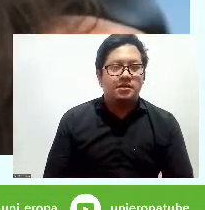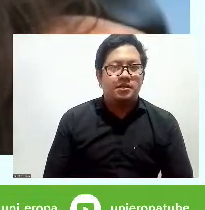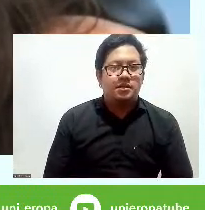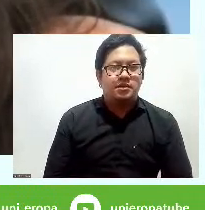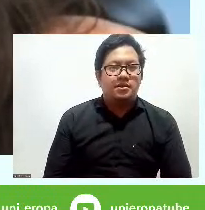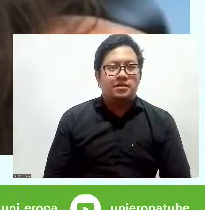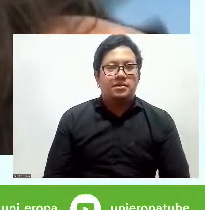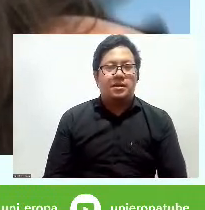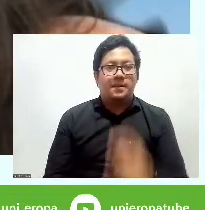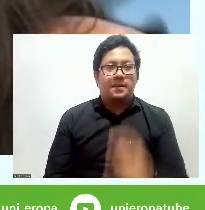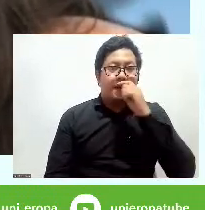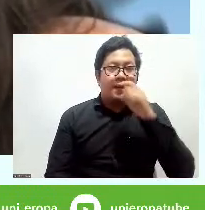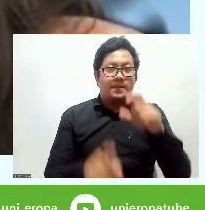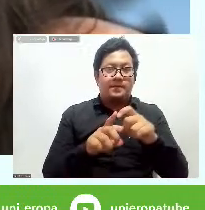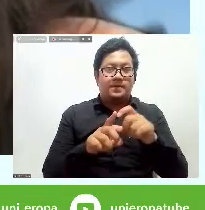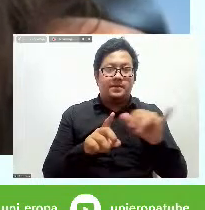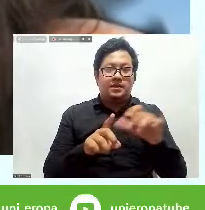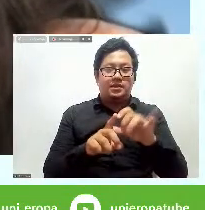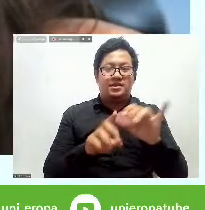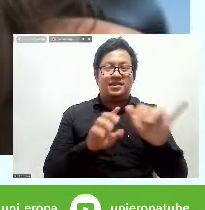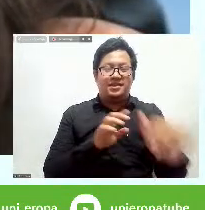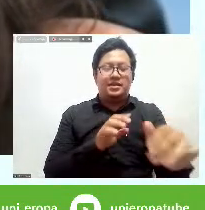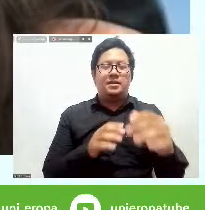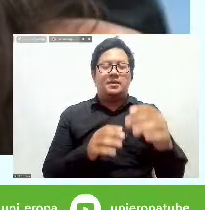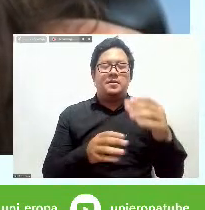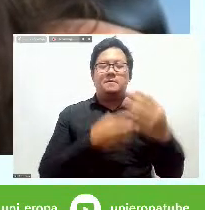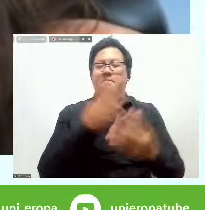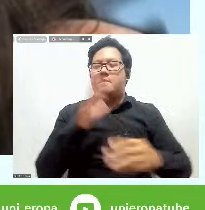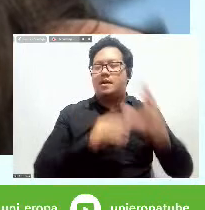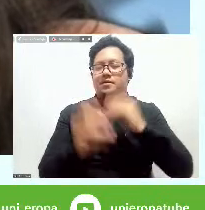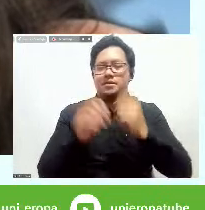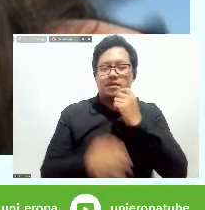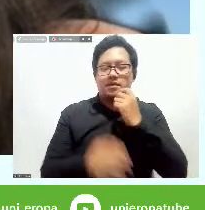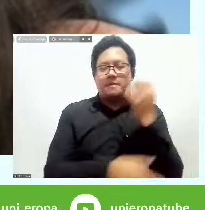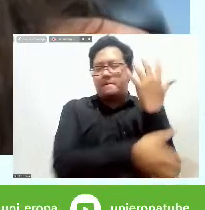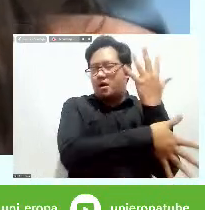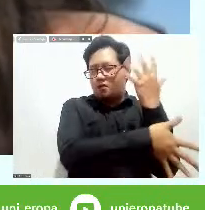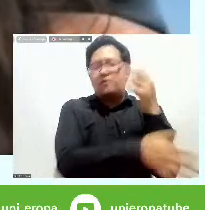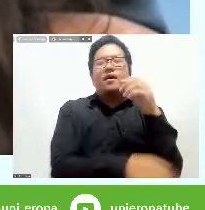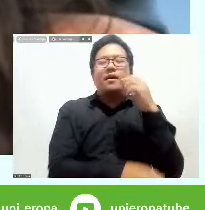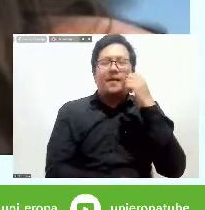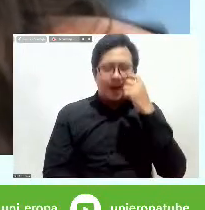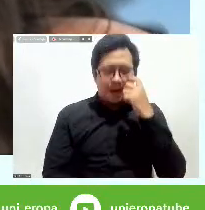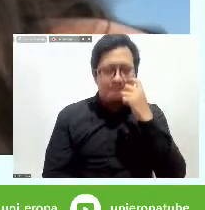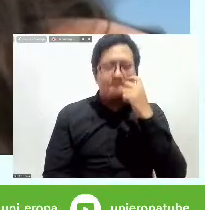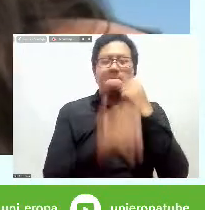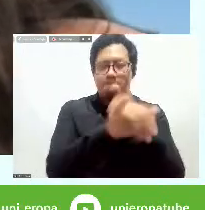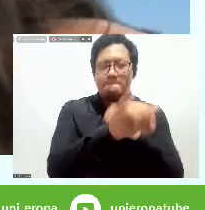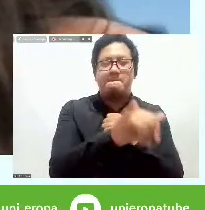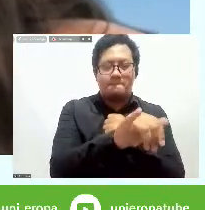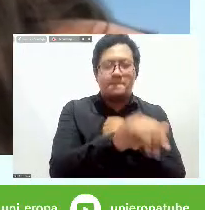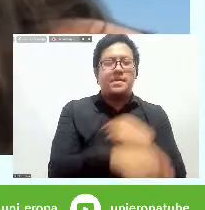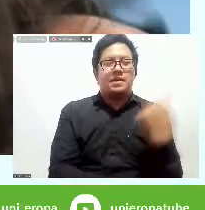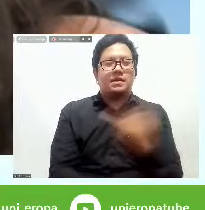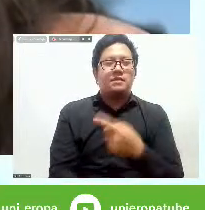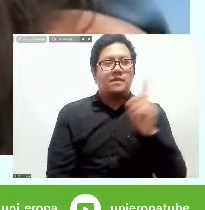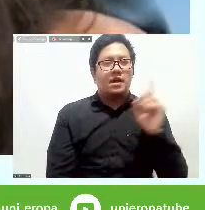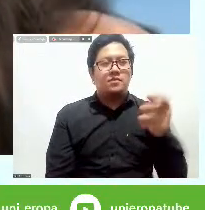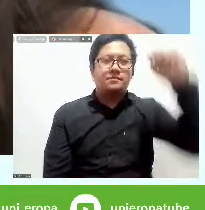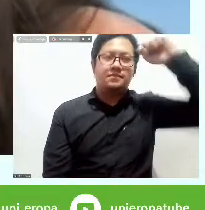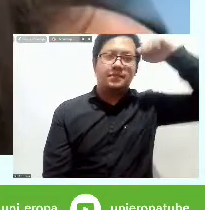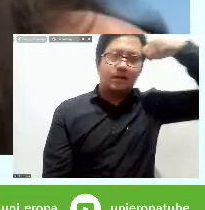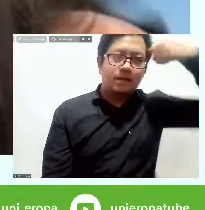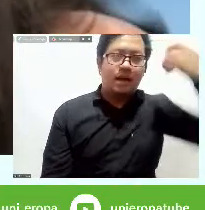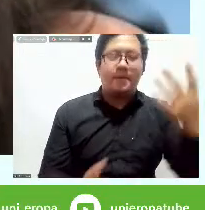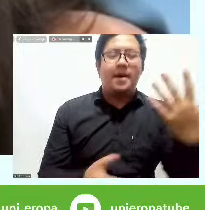membahas sama grup dan tenggat kitab kita diingatkan kembali lagi bahwa mangrove ini